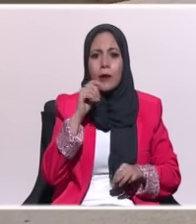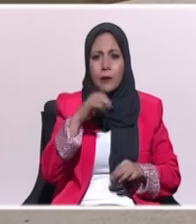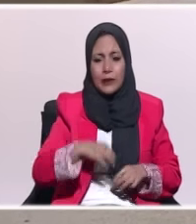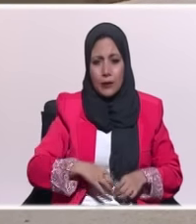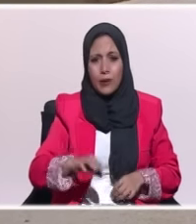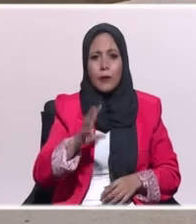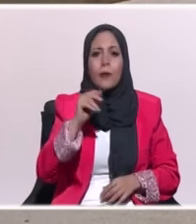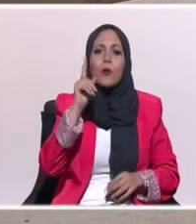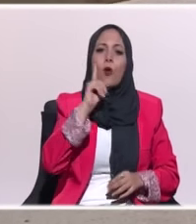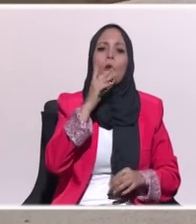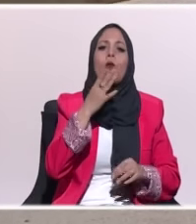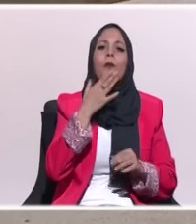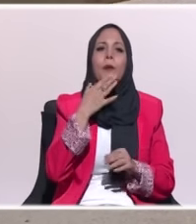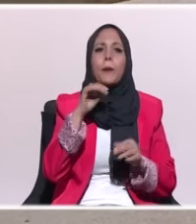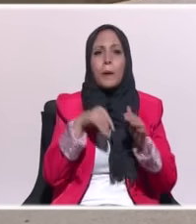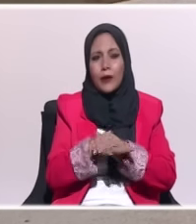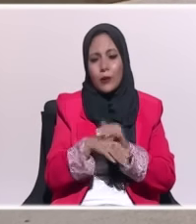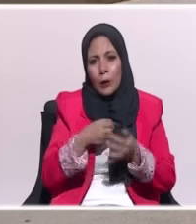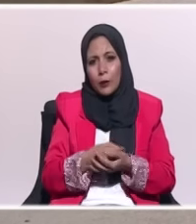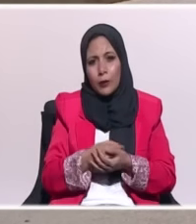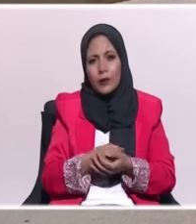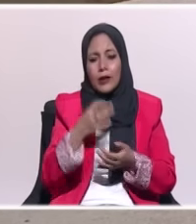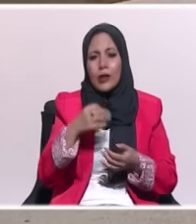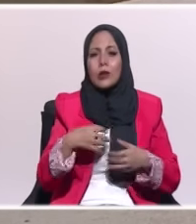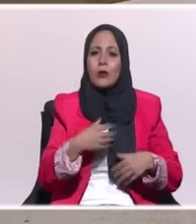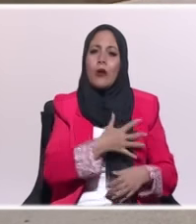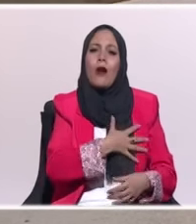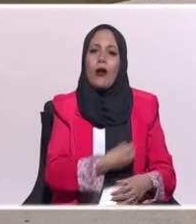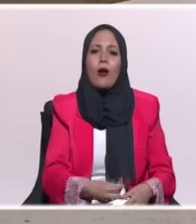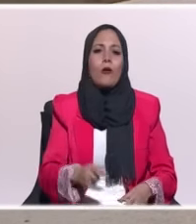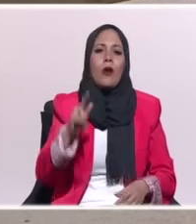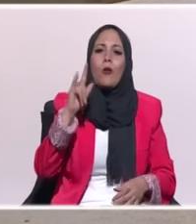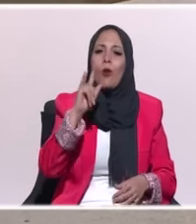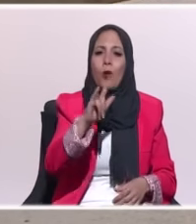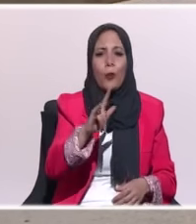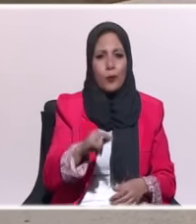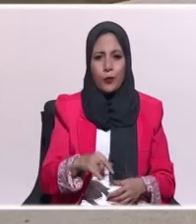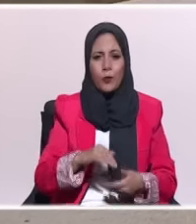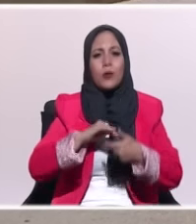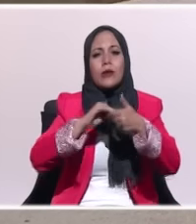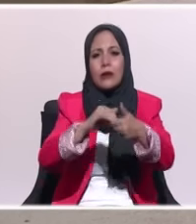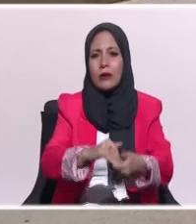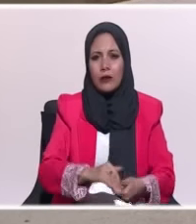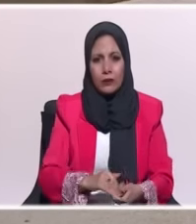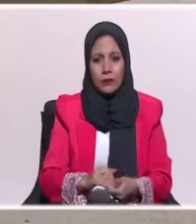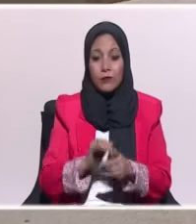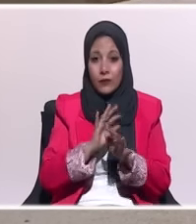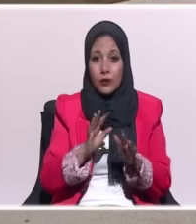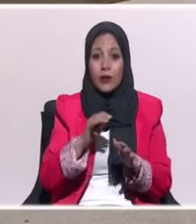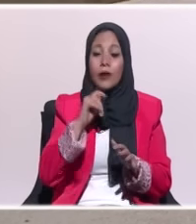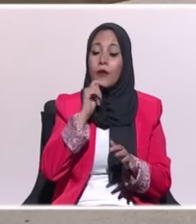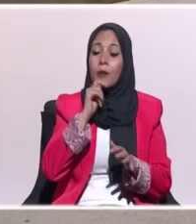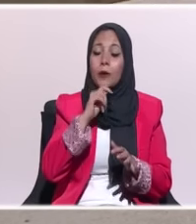سري حقيقي، لكن حبل الرحمه والحب والشفقه ده والعطف اكبر من اي شيء، والانسانيه. وهي واضح ان هي ربتك في